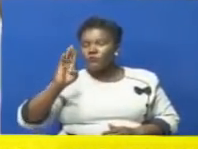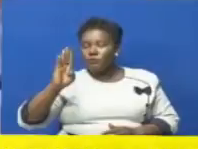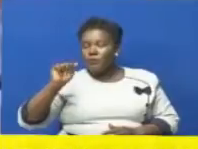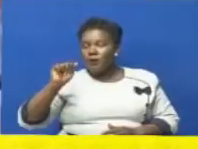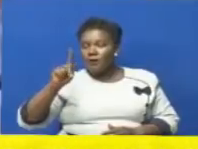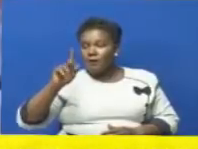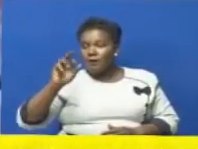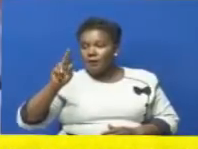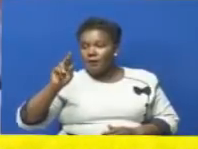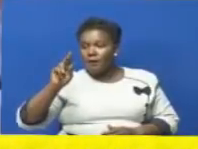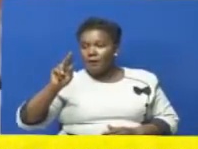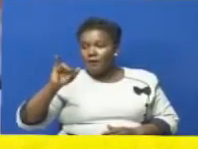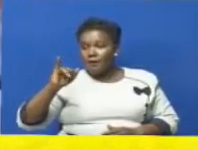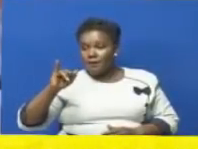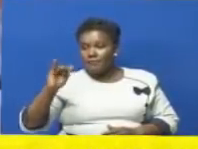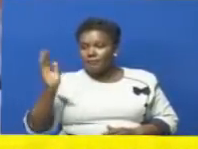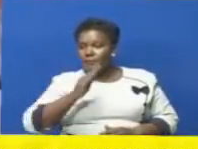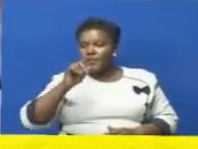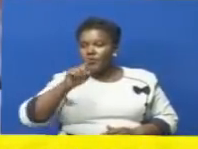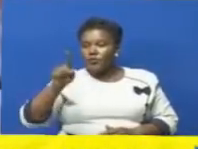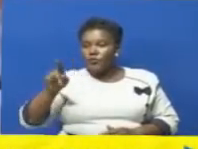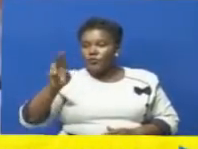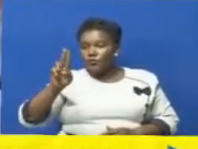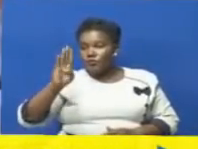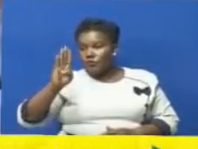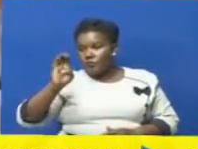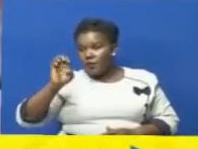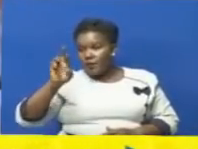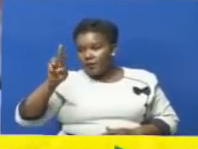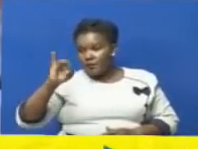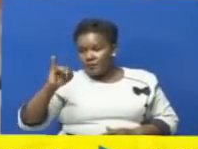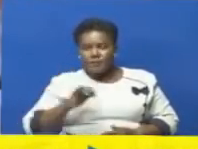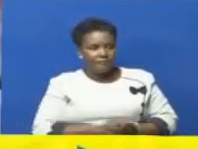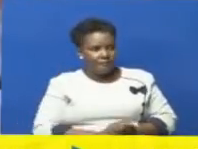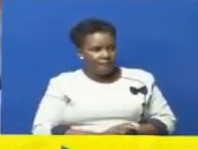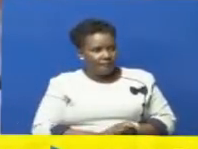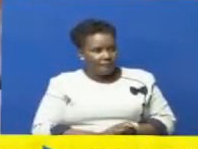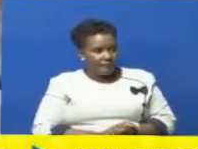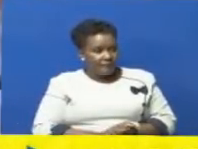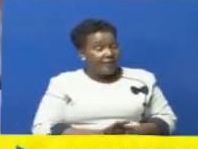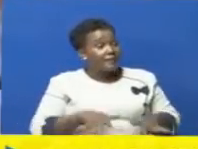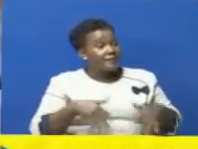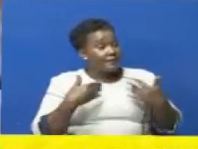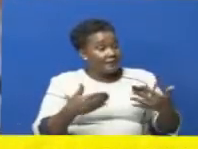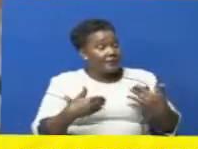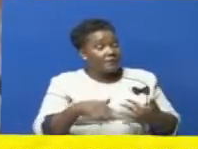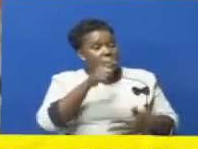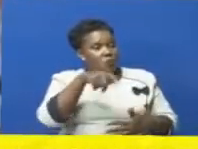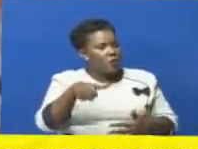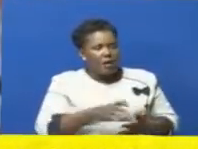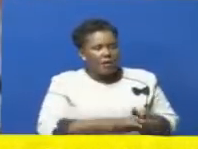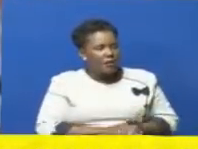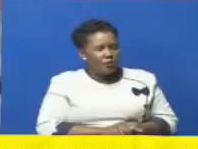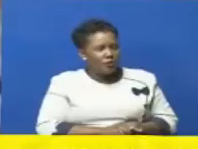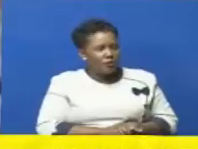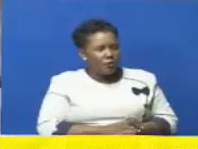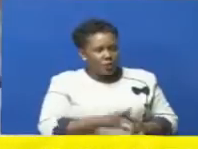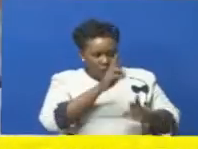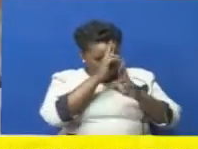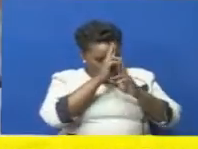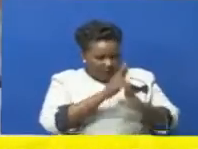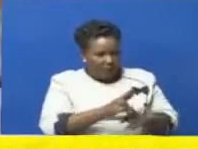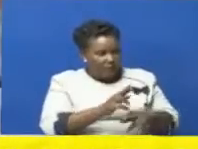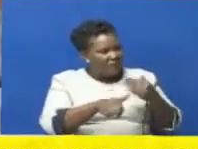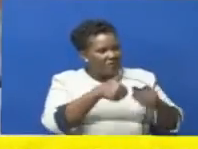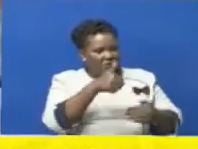serikali. Matokeo taratibu wa kutokuheshimu viongozi nafikia watu mpaka kwa sababu vibaya wa viongozi wa juu kabisa wa